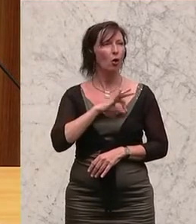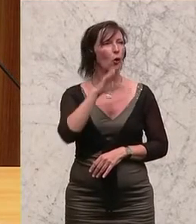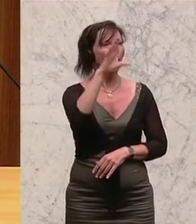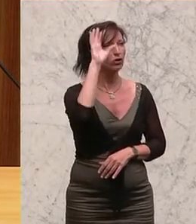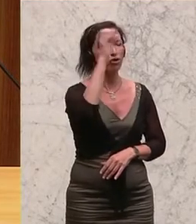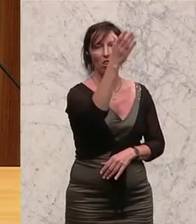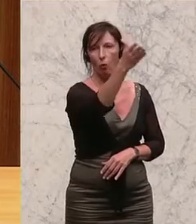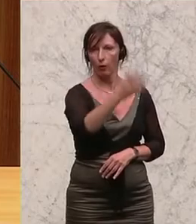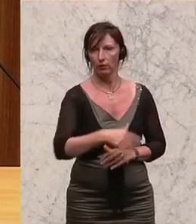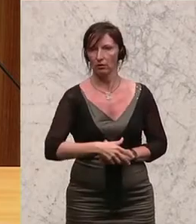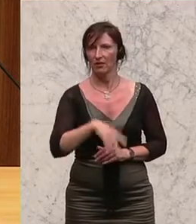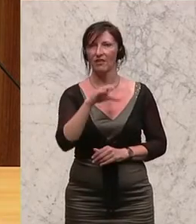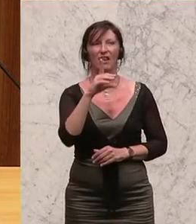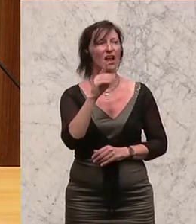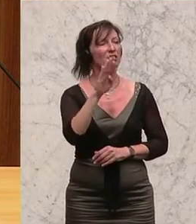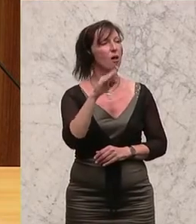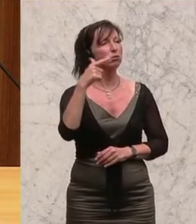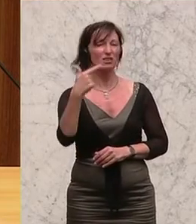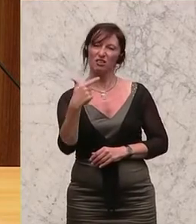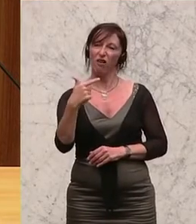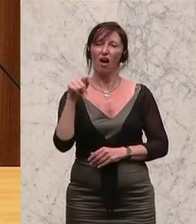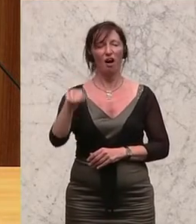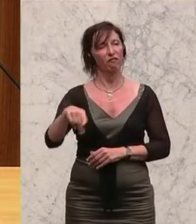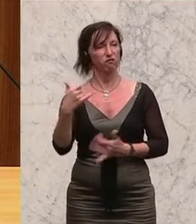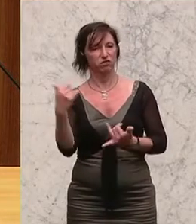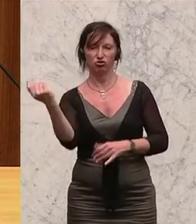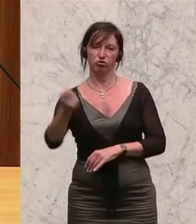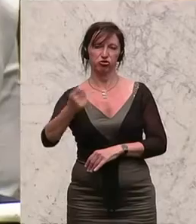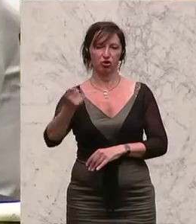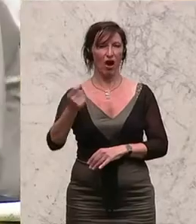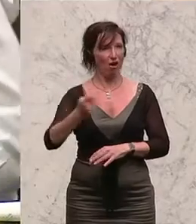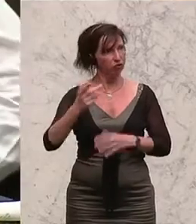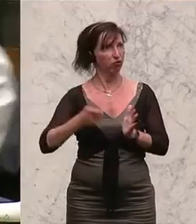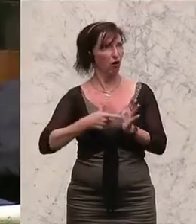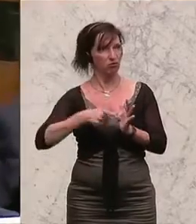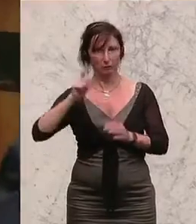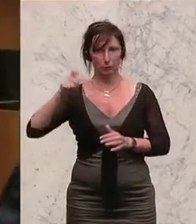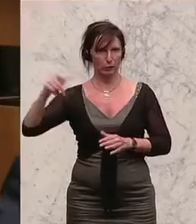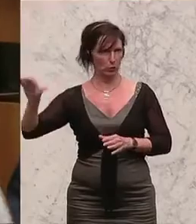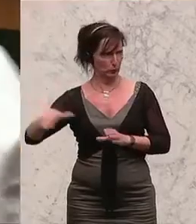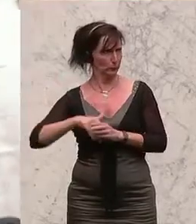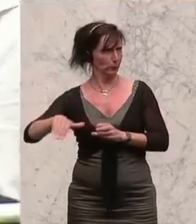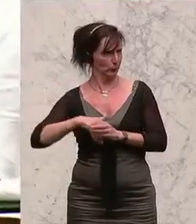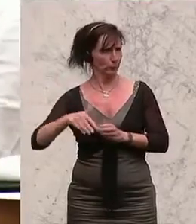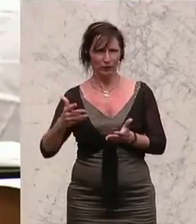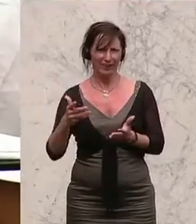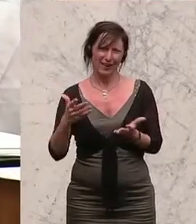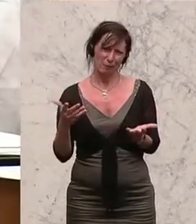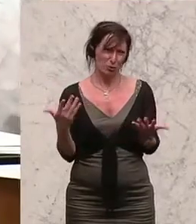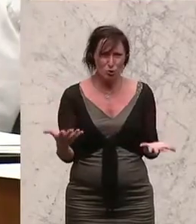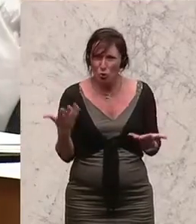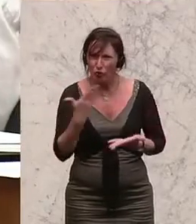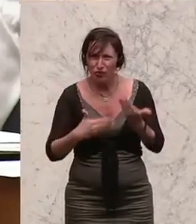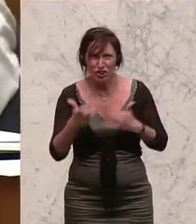Leute einstellen, werden wir mit dem DP2 bestraft. Also das kann ja nicht das richtige Signal sein, um eine Wirtschaft in Schwung zu bringen. Wir müssen uns